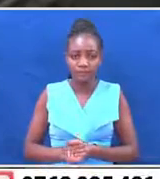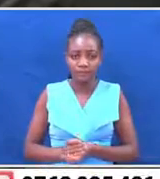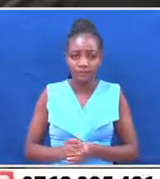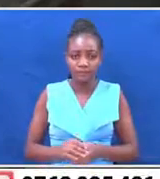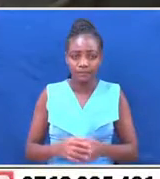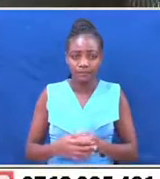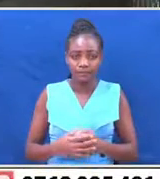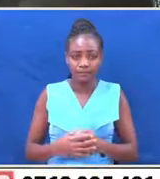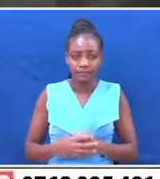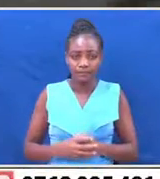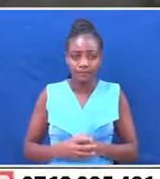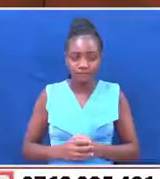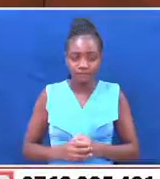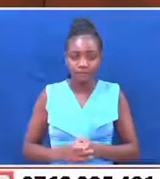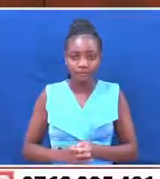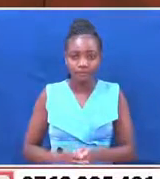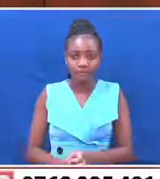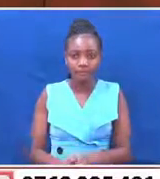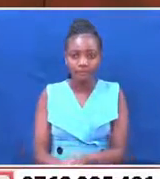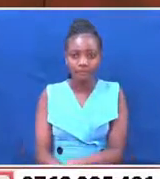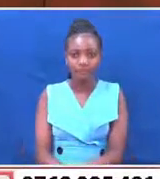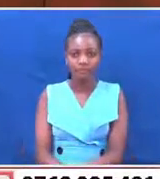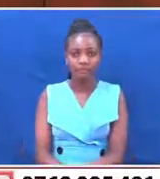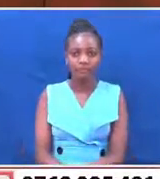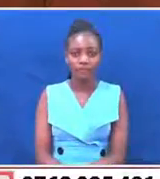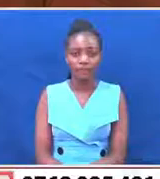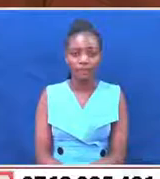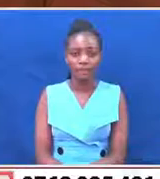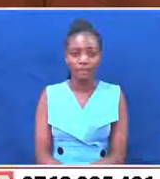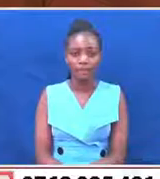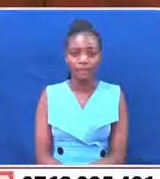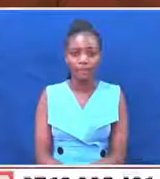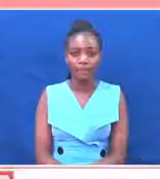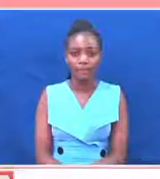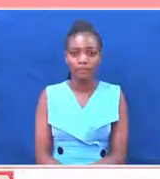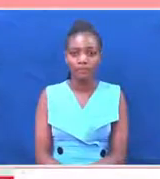June 2020 by Paul Kirobi, TV 47, Nairobi. Finance.